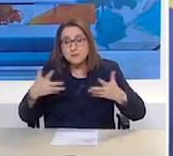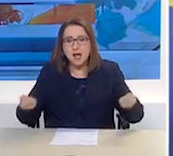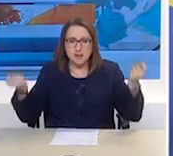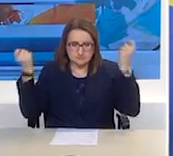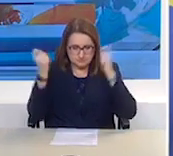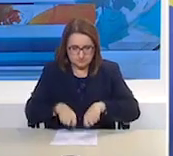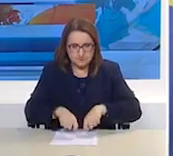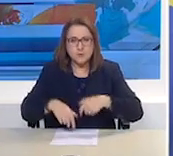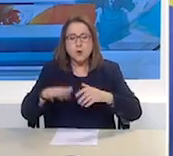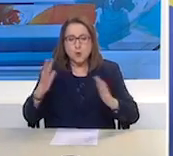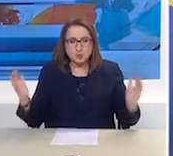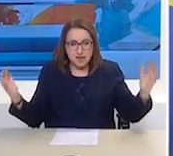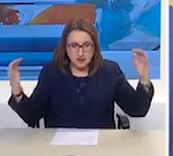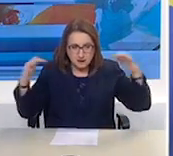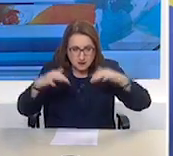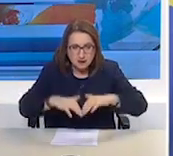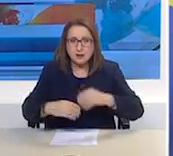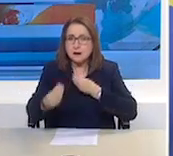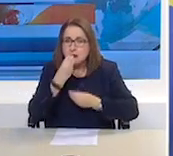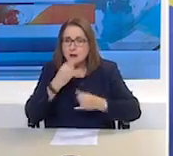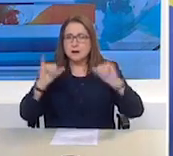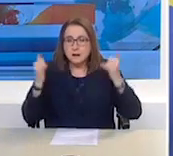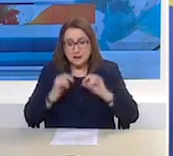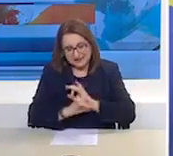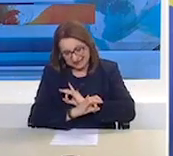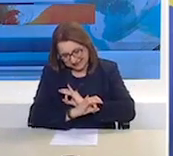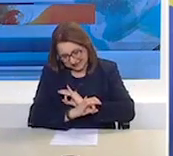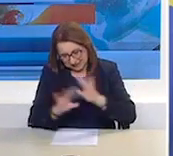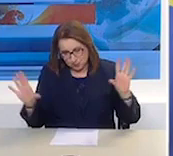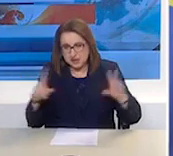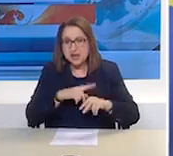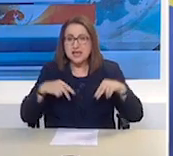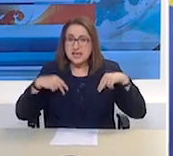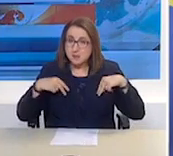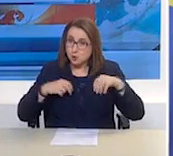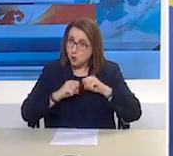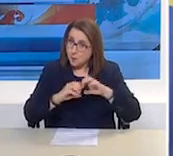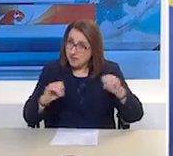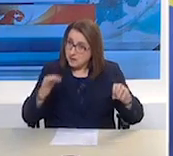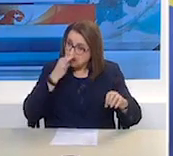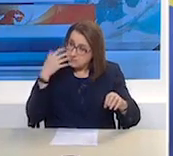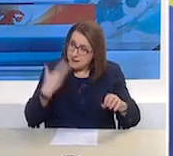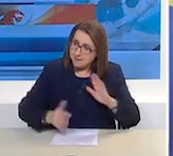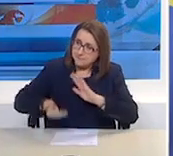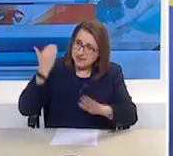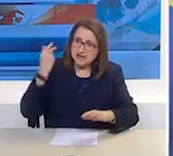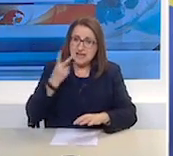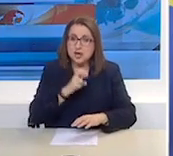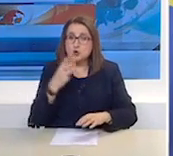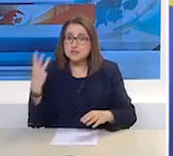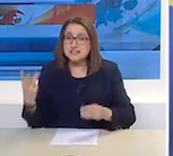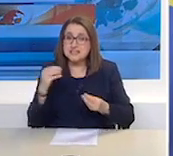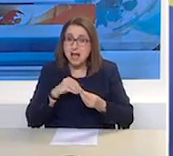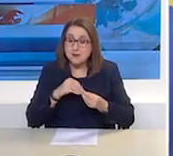μαζικές συναθρήσεις. Όπως ήδη έχει ανακοινωθεί από το Υπουργείο Παιδείας και Θρησκευμάτων στις 23 Απριλίου, φέτος δεν